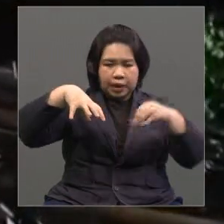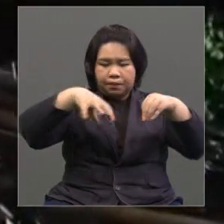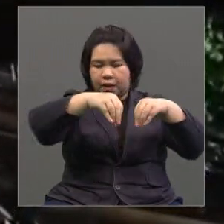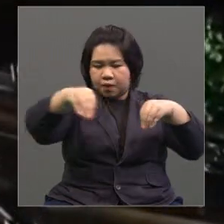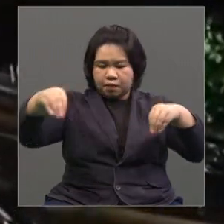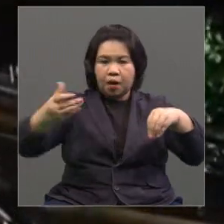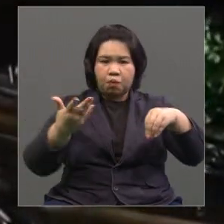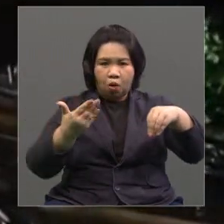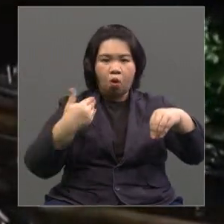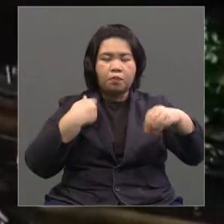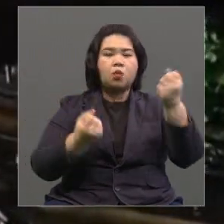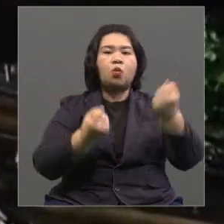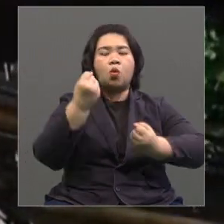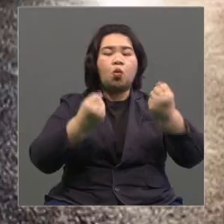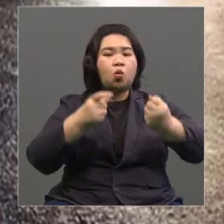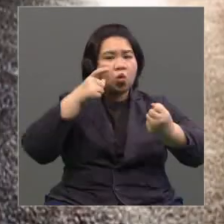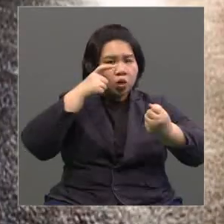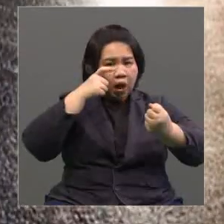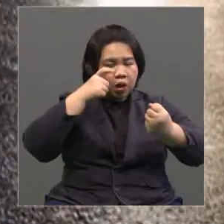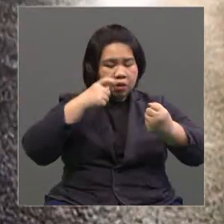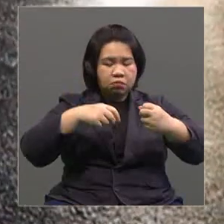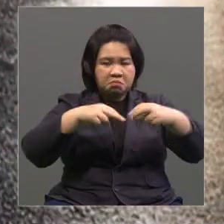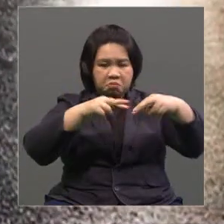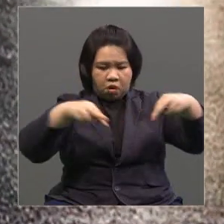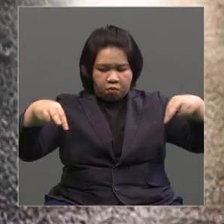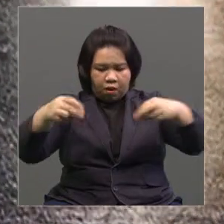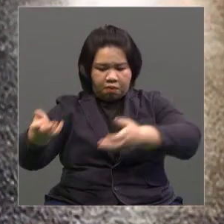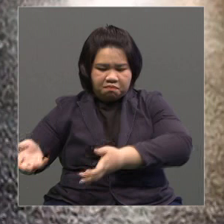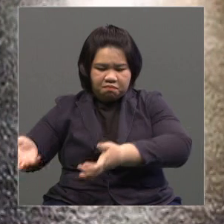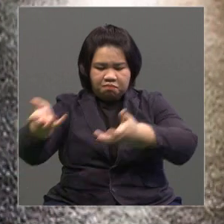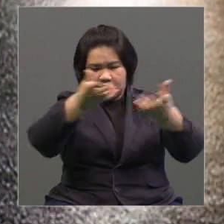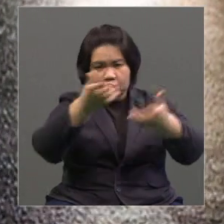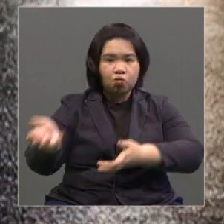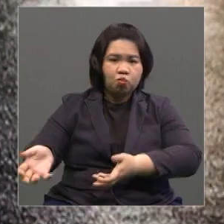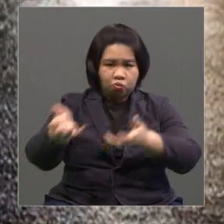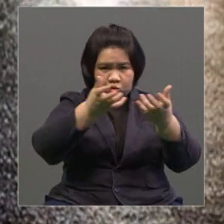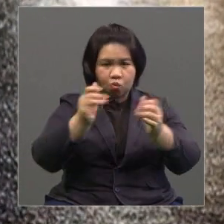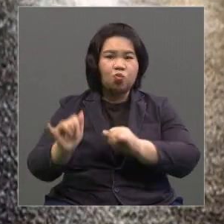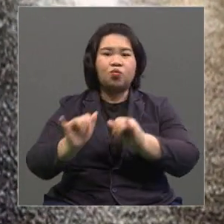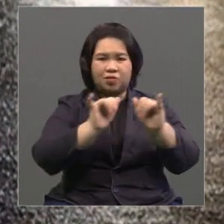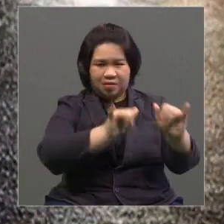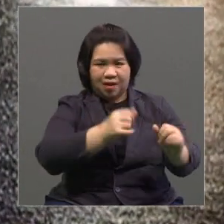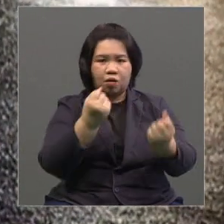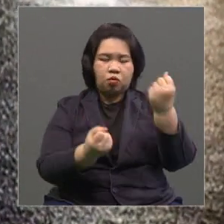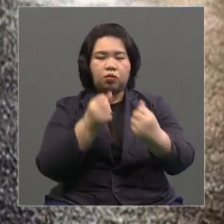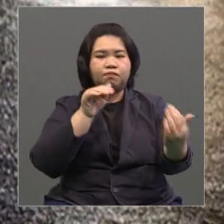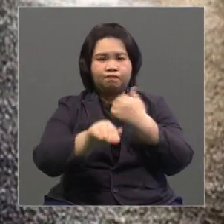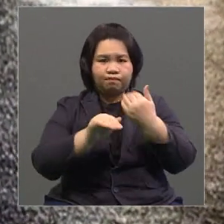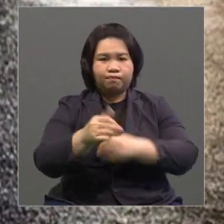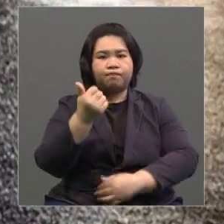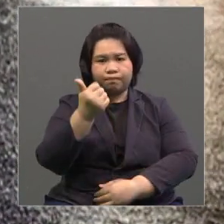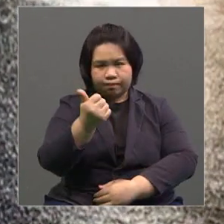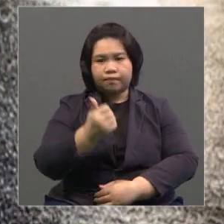แล้วก็นำรถเครนนี่ค่ะเคลื่อนย้ายเสาไฟฟ้าเพื่อเร่งเปิดการจราจรให้รถสามารถสัญจรไปมาได้นะคะ